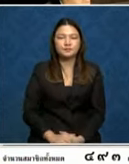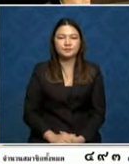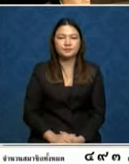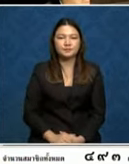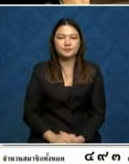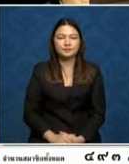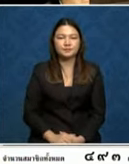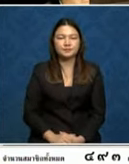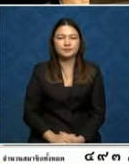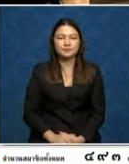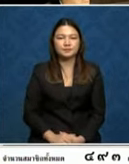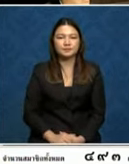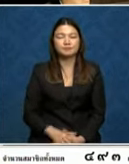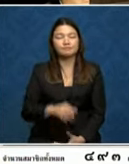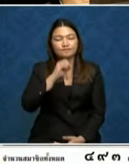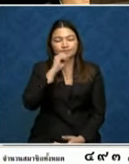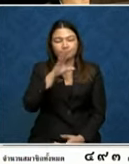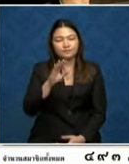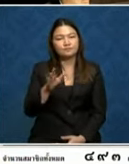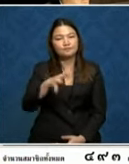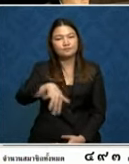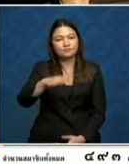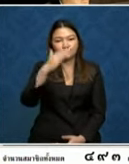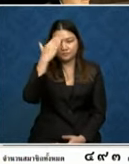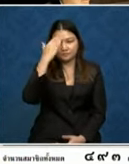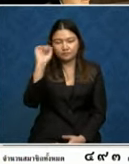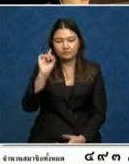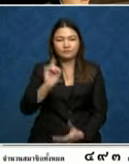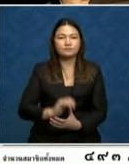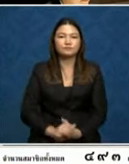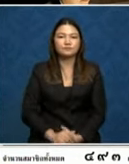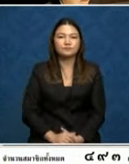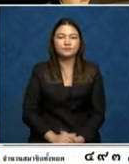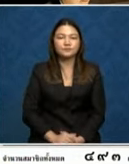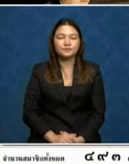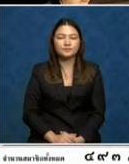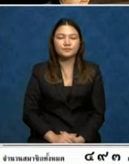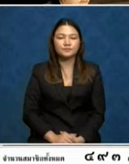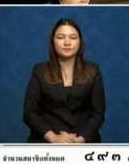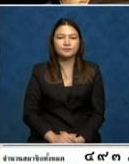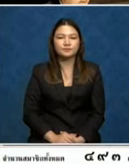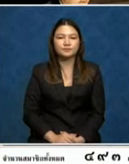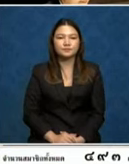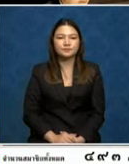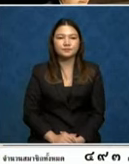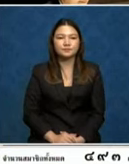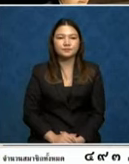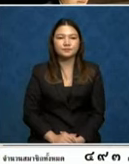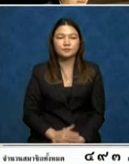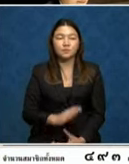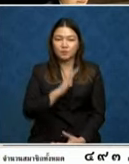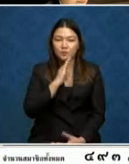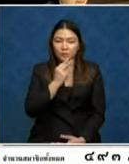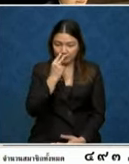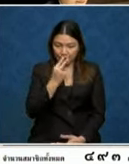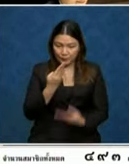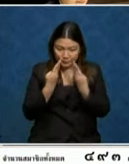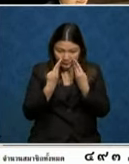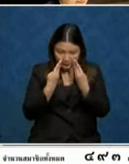ขออย่าดนำเรีทาทาน ด้คามครบถาพิษณาโดยถี่ถ้วน